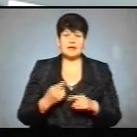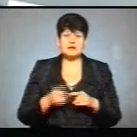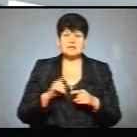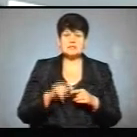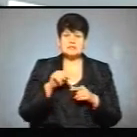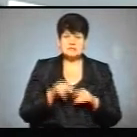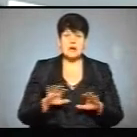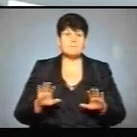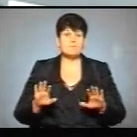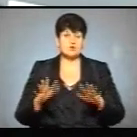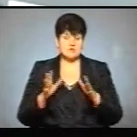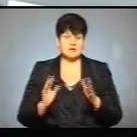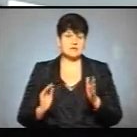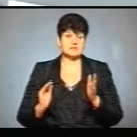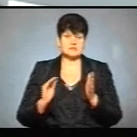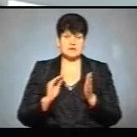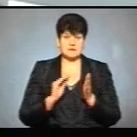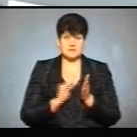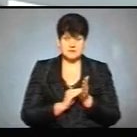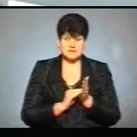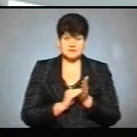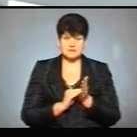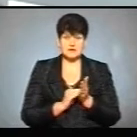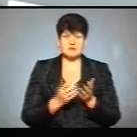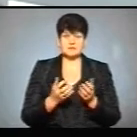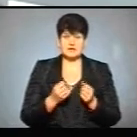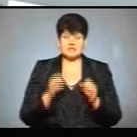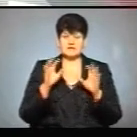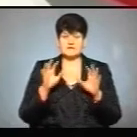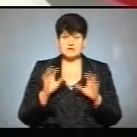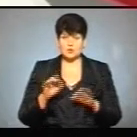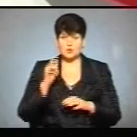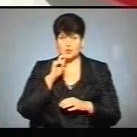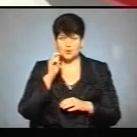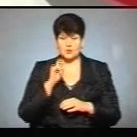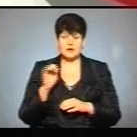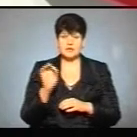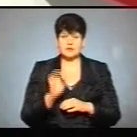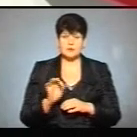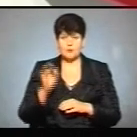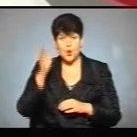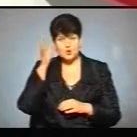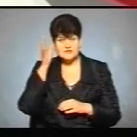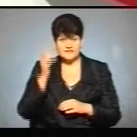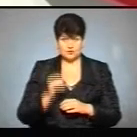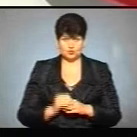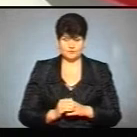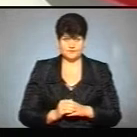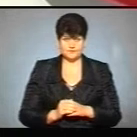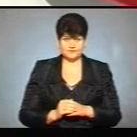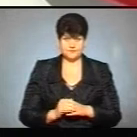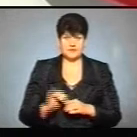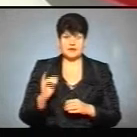ця подія закладена, записана і прийнята в законі України про освіту